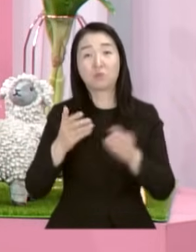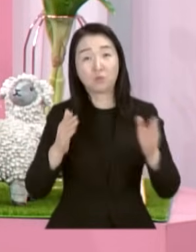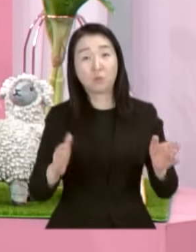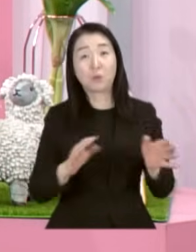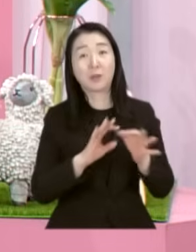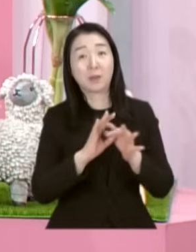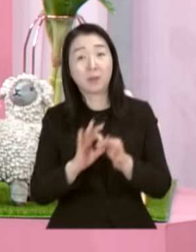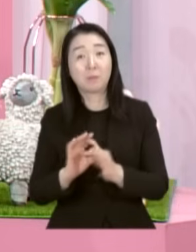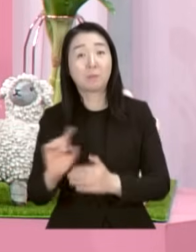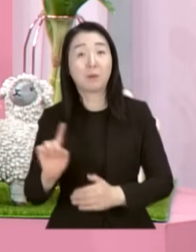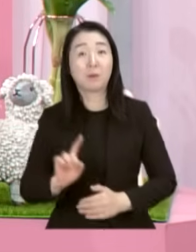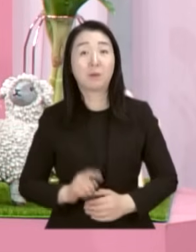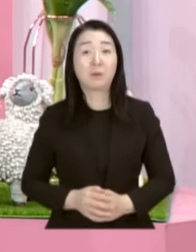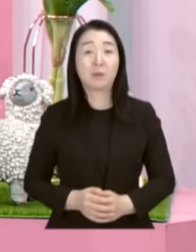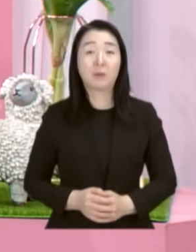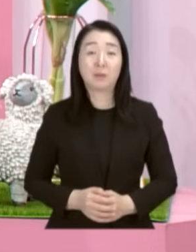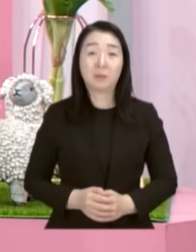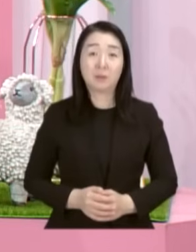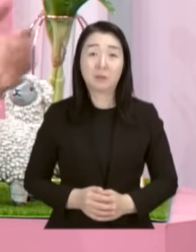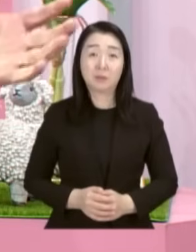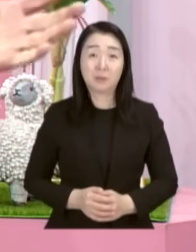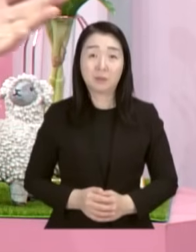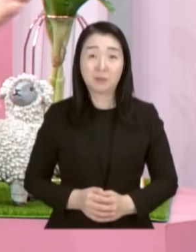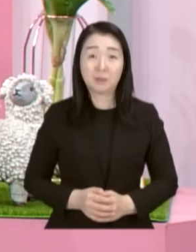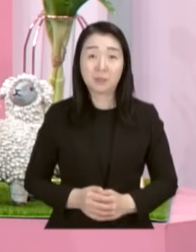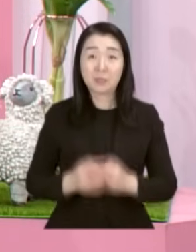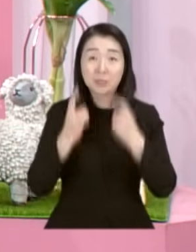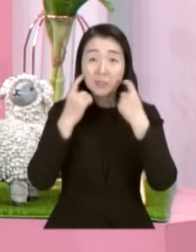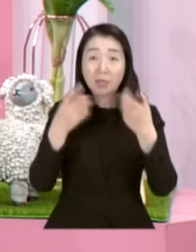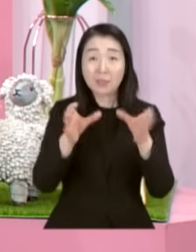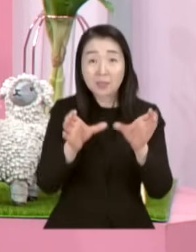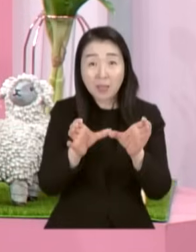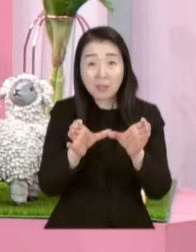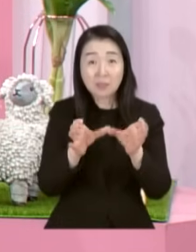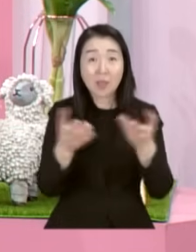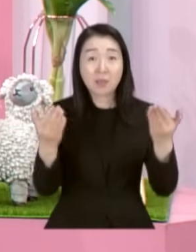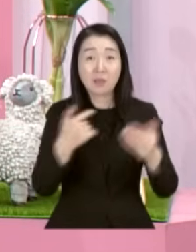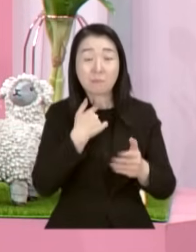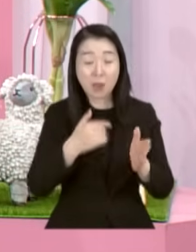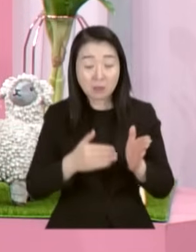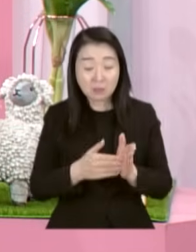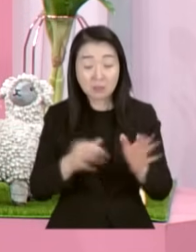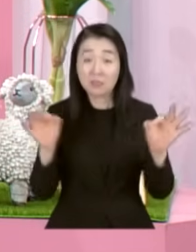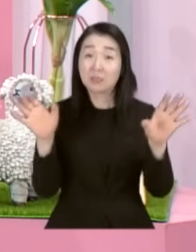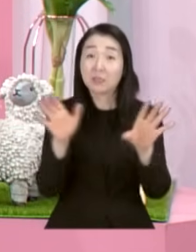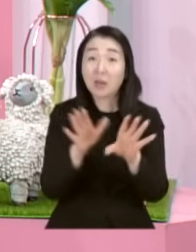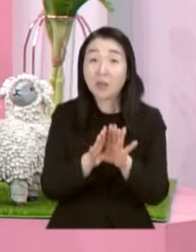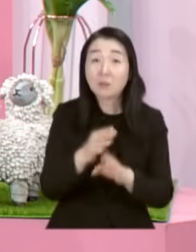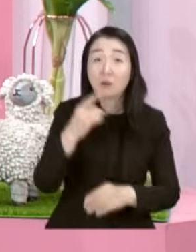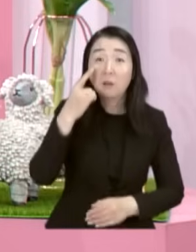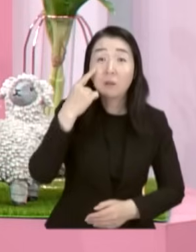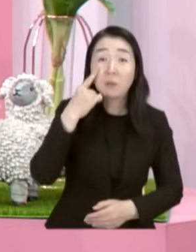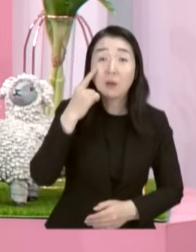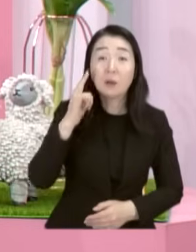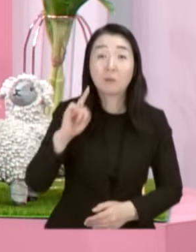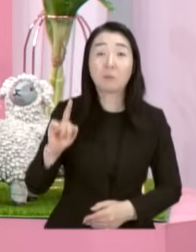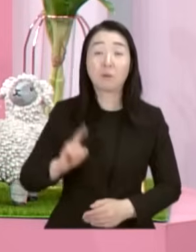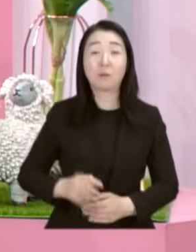36년이나 지속적으로 순수 민간단체가 해온 이 단체가 이렇게 없어지게 되면요.